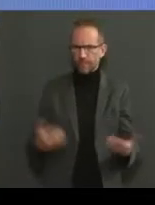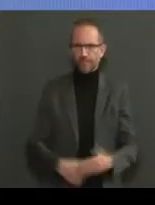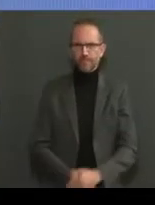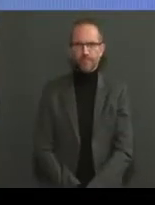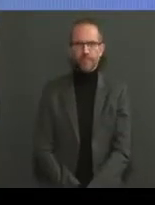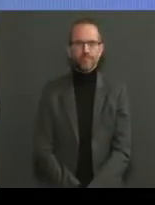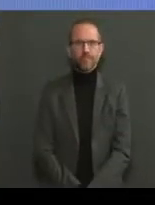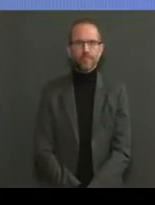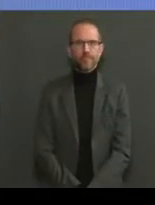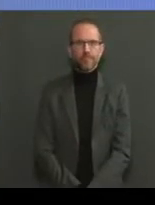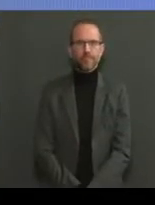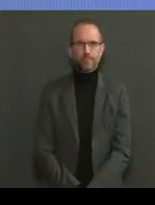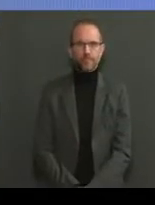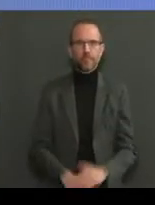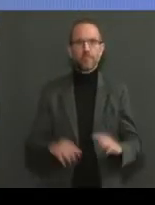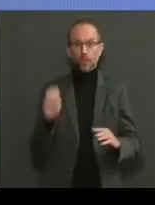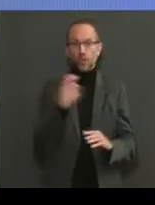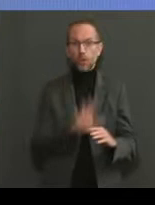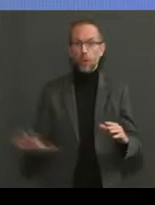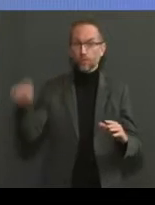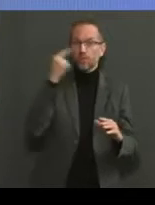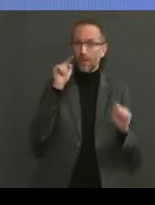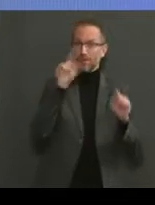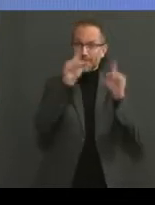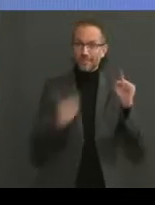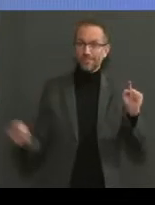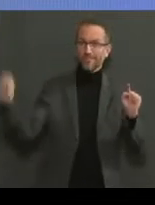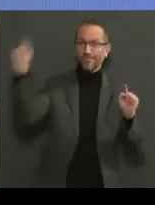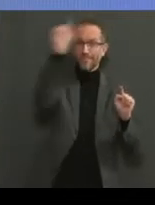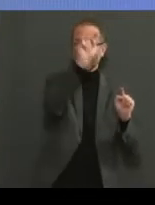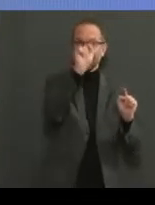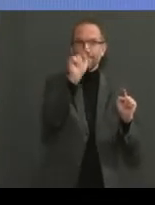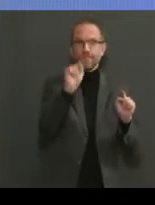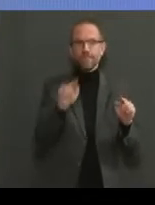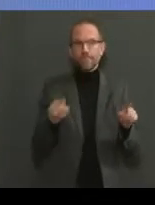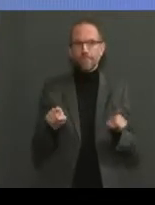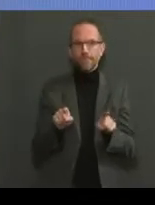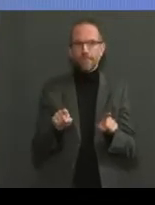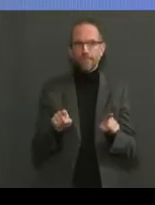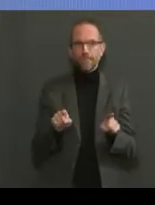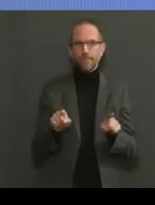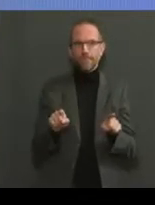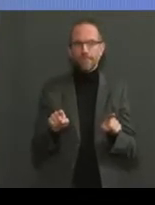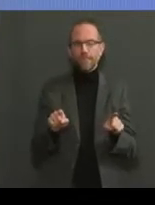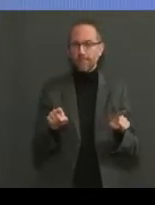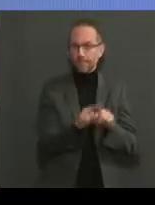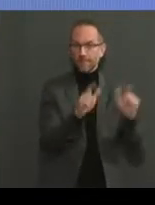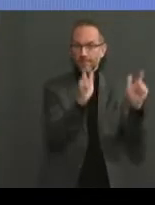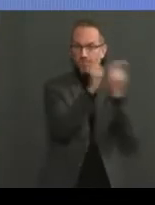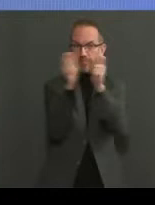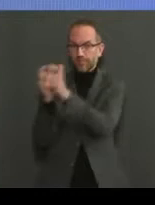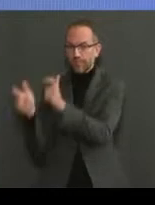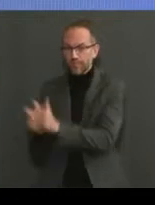Comme dans plusieurs autres pays européens, les taux d'infection et d'hospitalisation ont également atteint